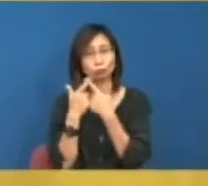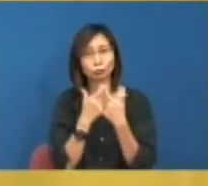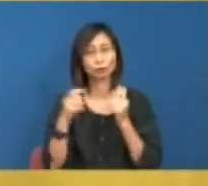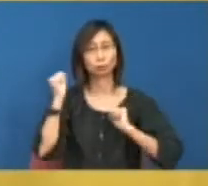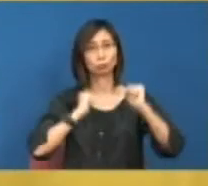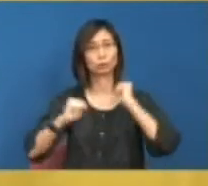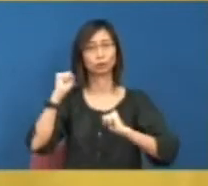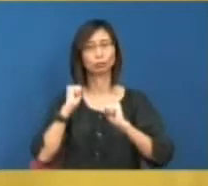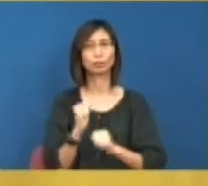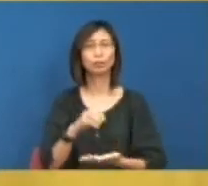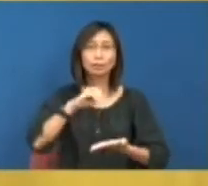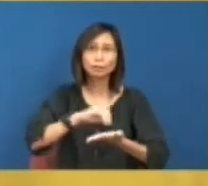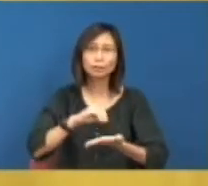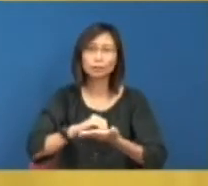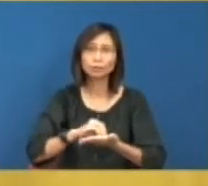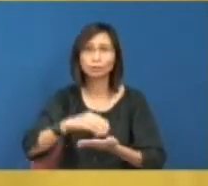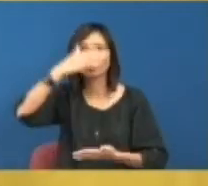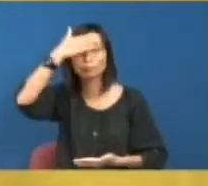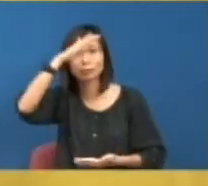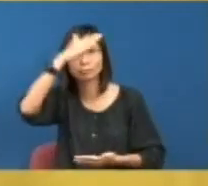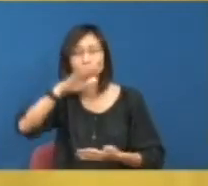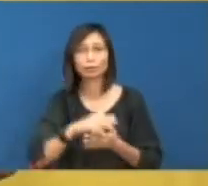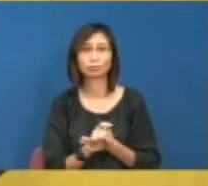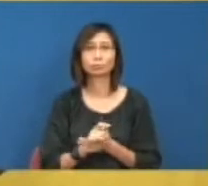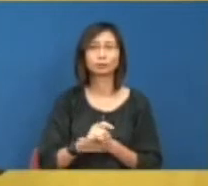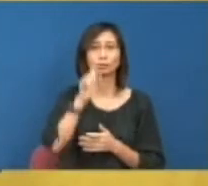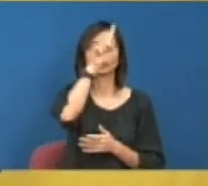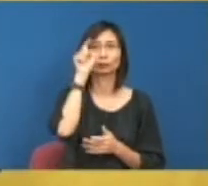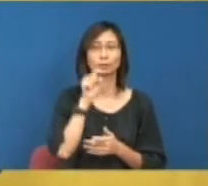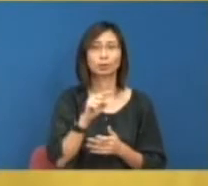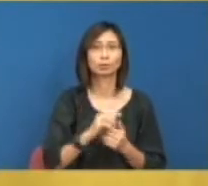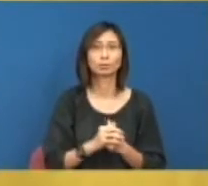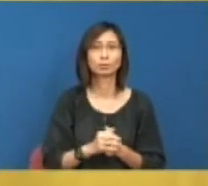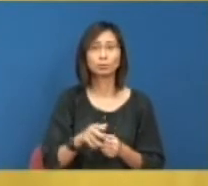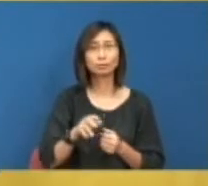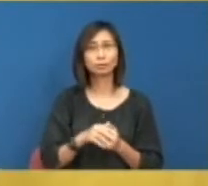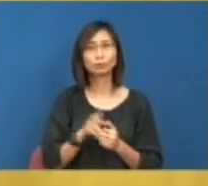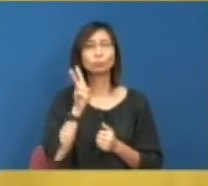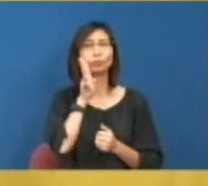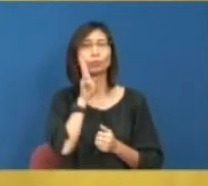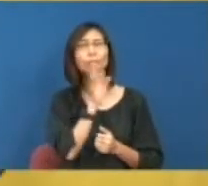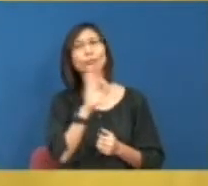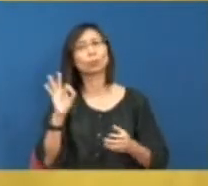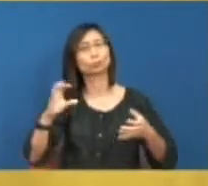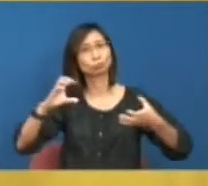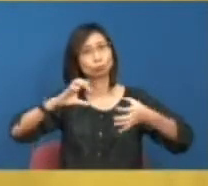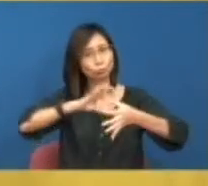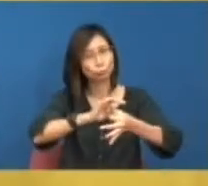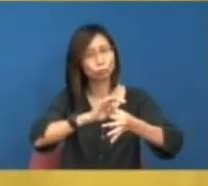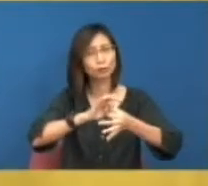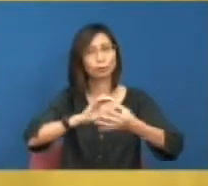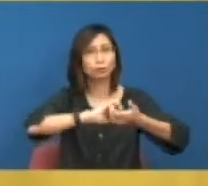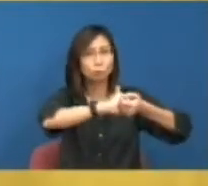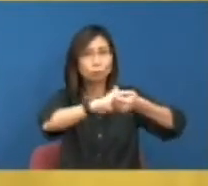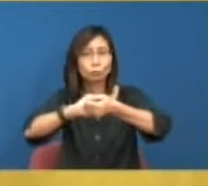思想理論的問題。如果沒有了這個時候，我們是很難去談組織的，我們如果沒有組織的時候即是沒有力量，即是很難去